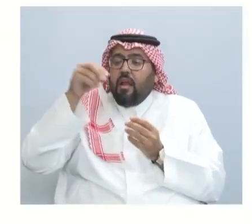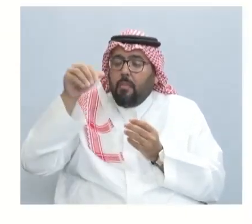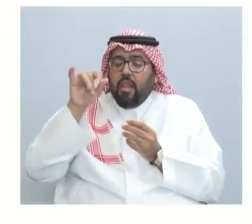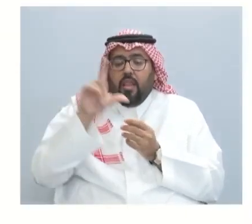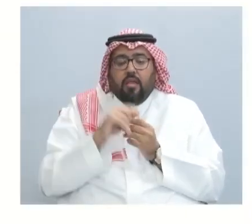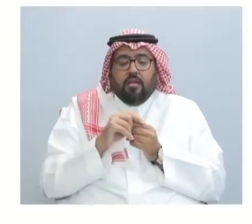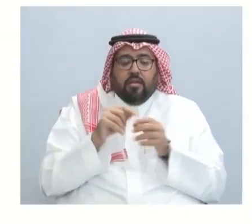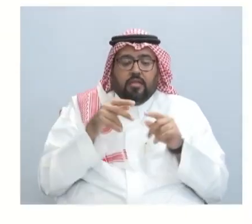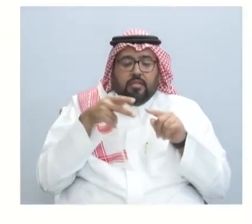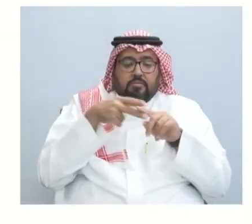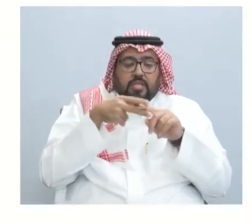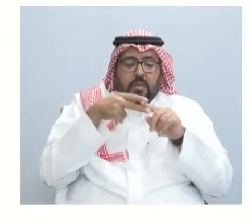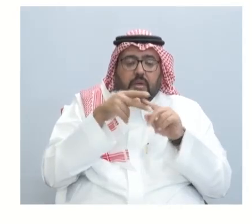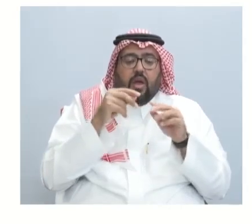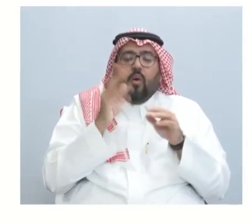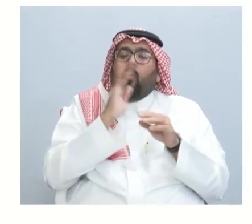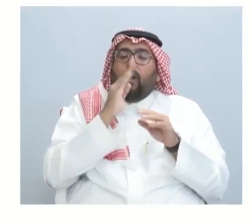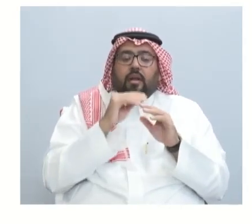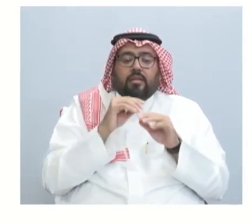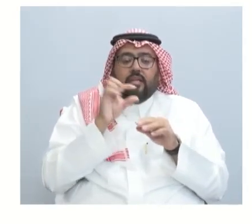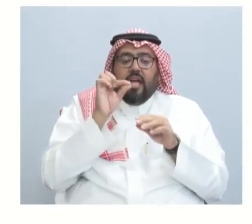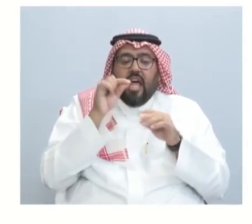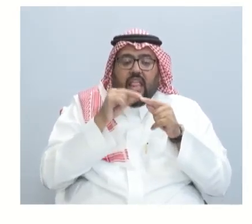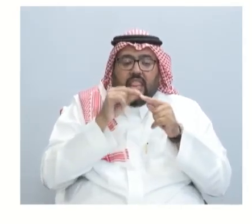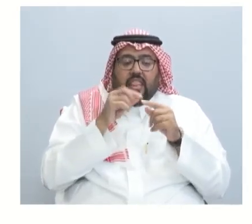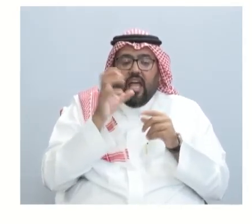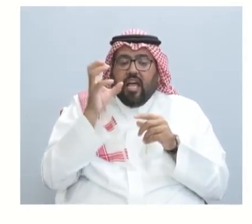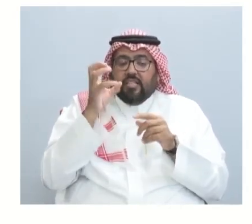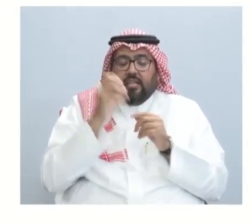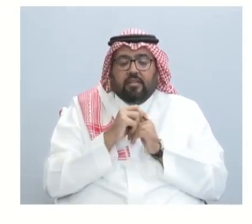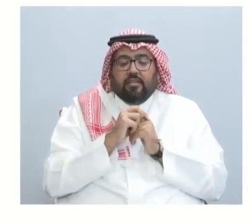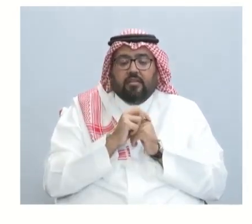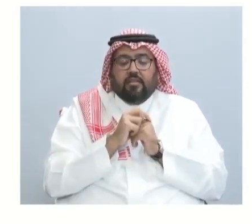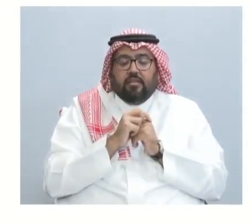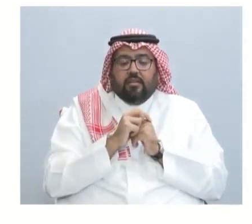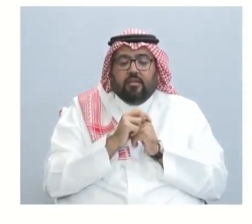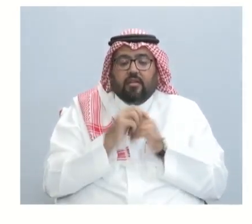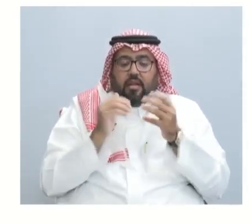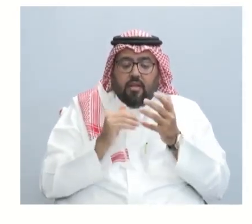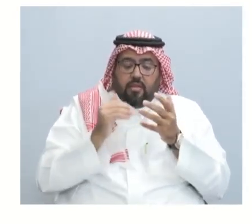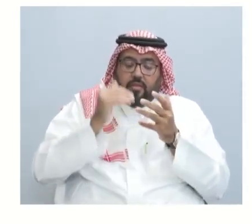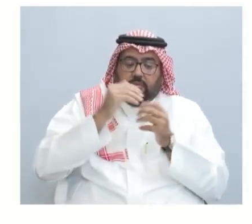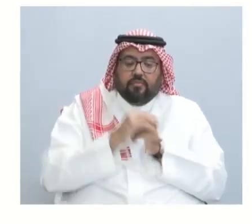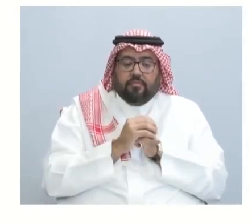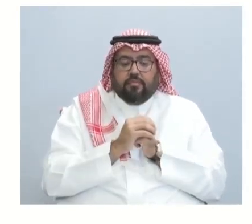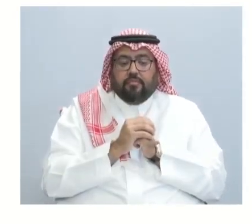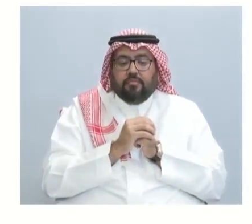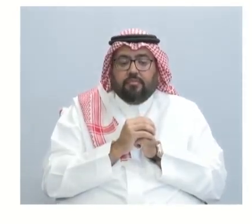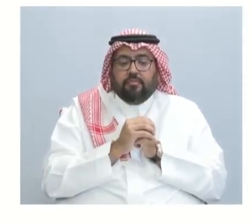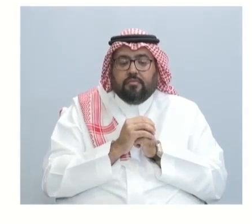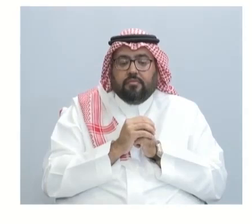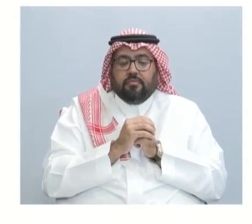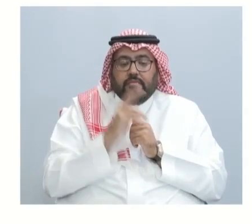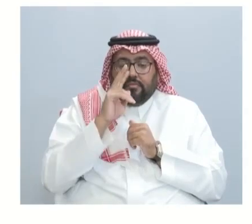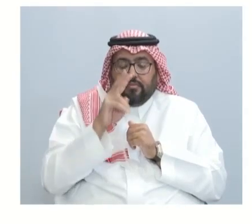ومشابك ورق من الحديد وحصى صغيره في وعاء في الخطوه التاليه عزيزي الطالب